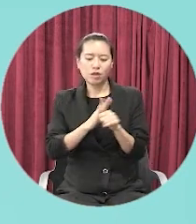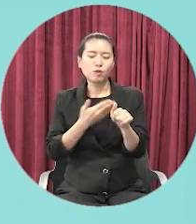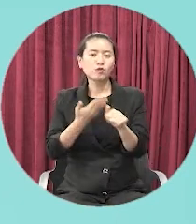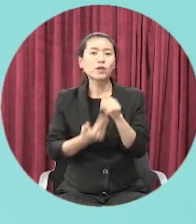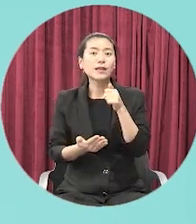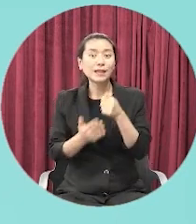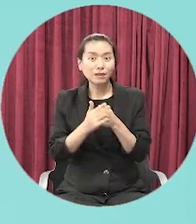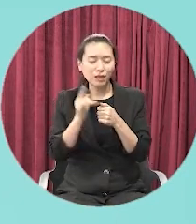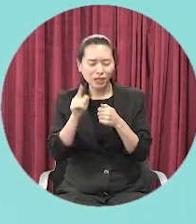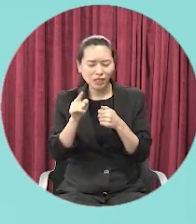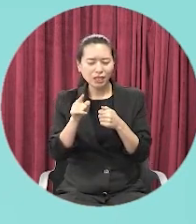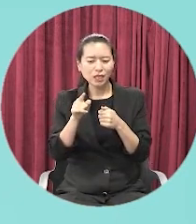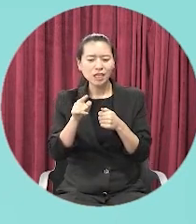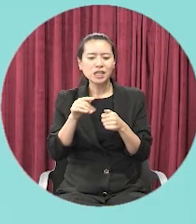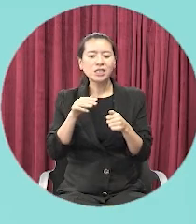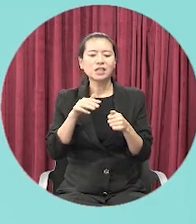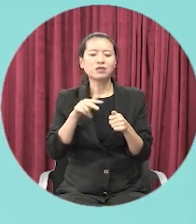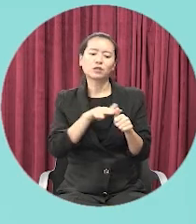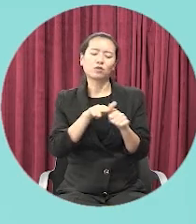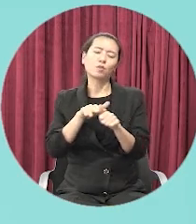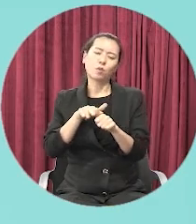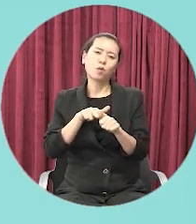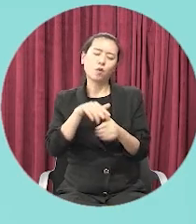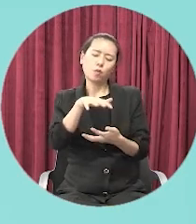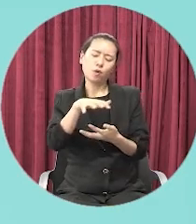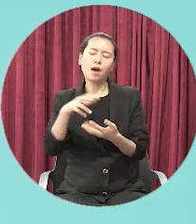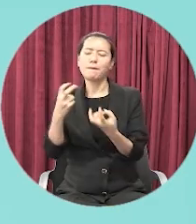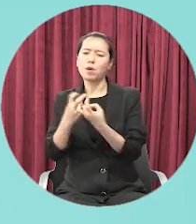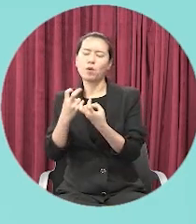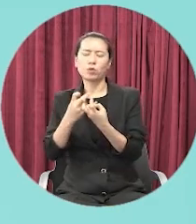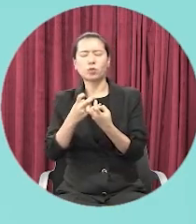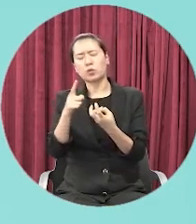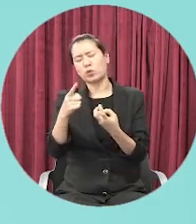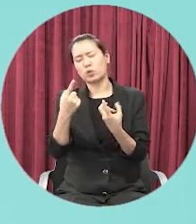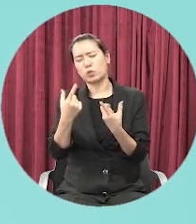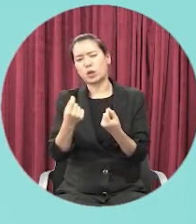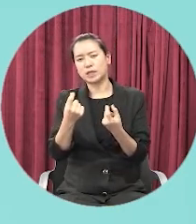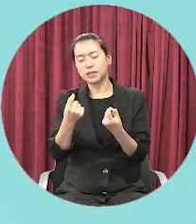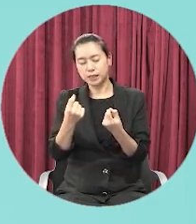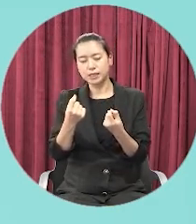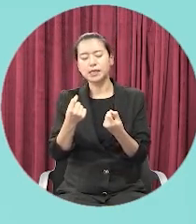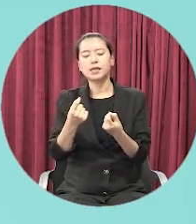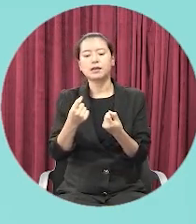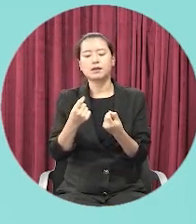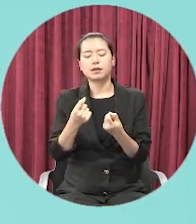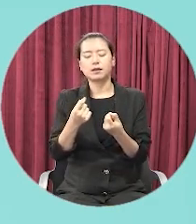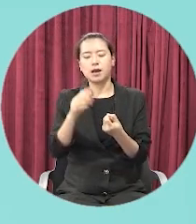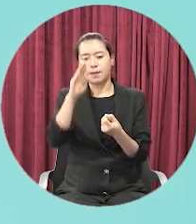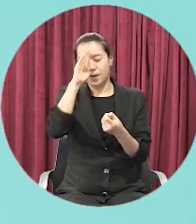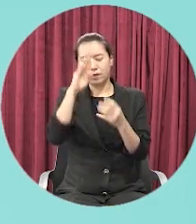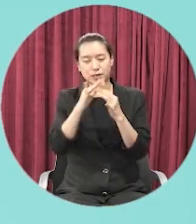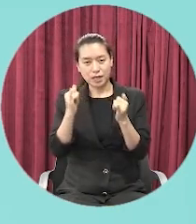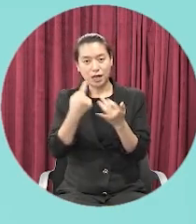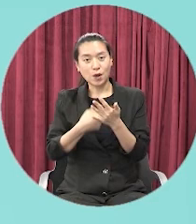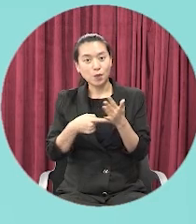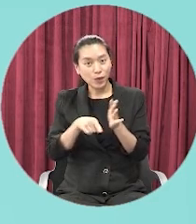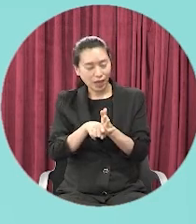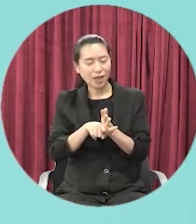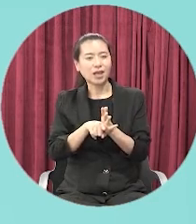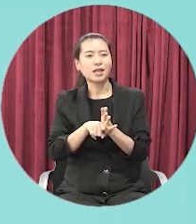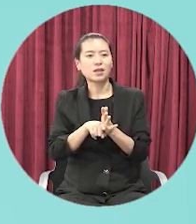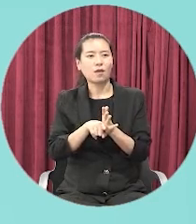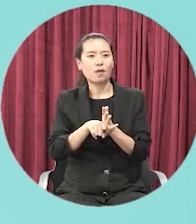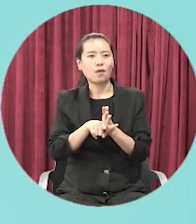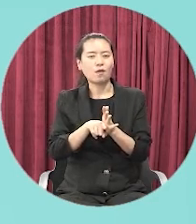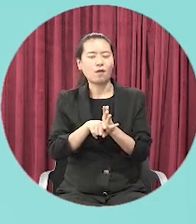뭐 그런 것들이 많이 필요하다 이런 생각을 합니다 그래서 한 잡은 들을 중심으로 데이터를 완자를 위해서 집 개개인 왜 여기서